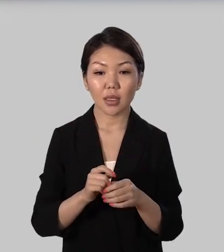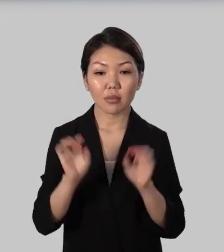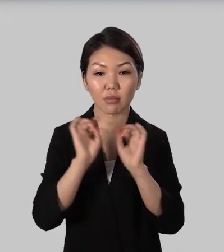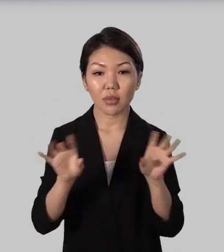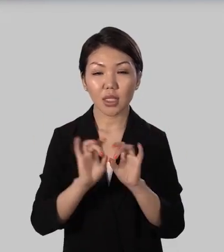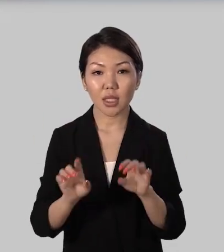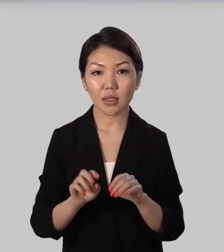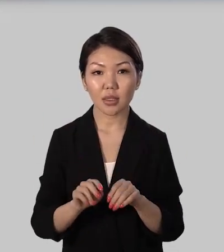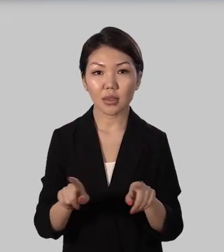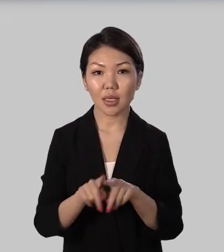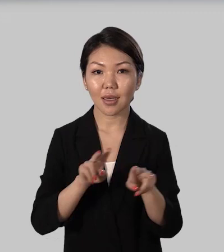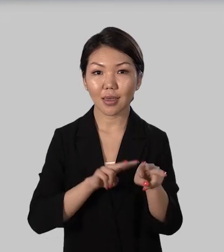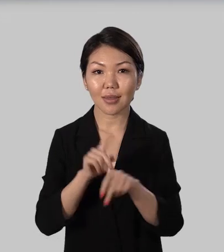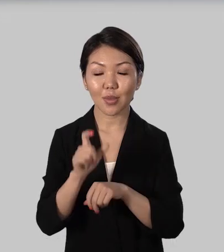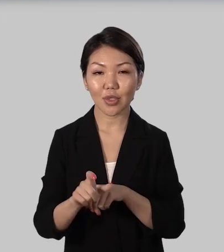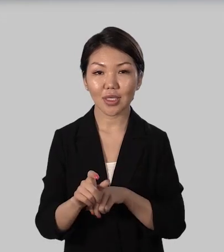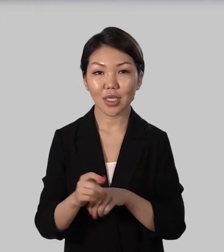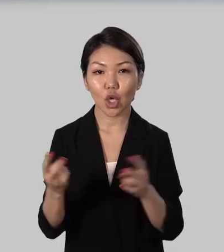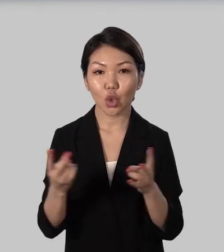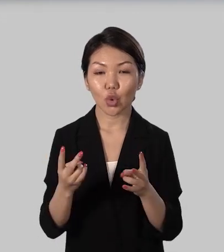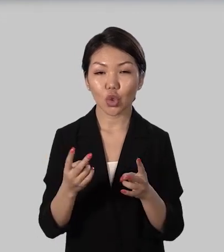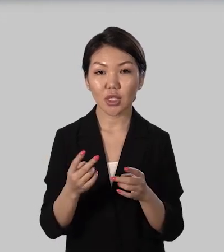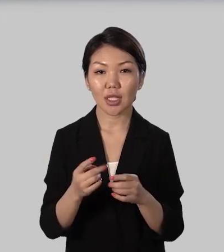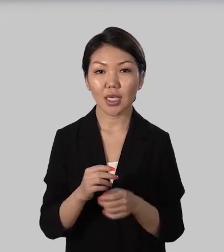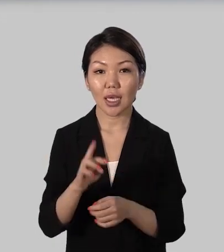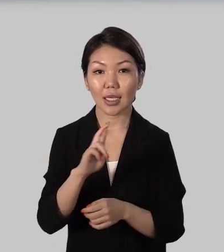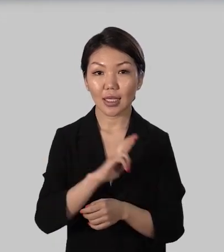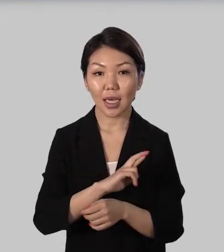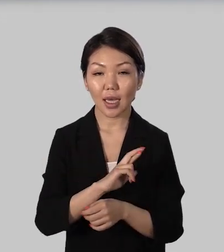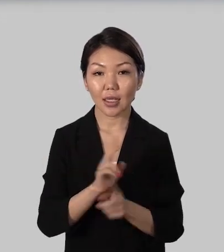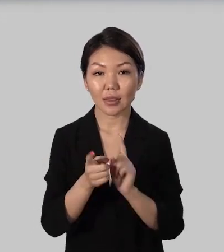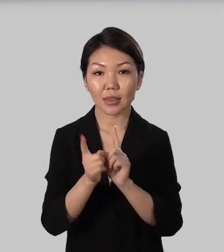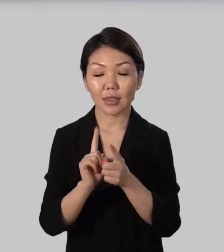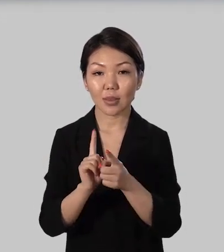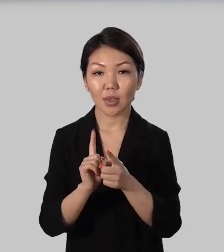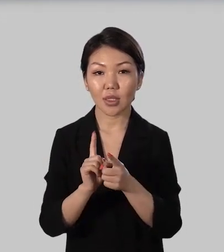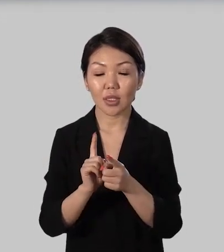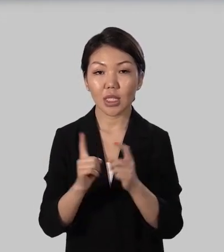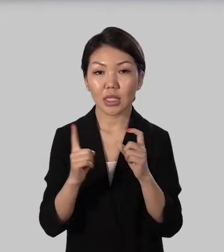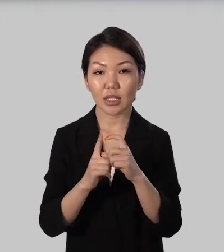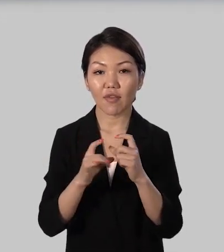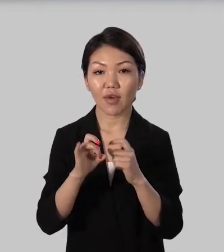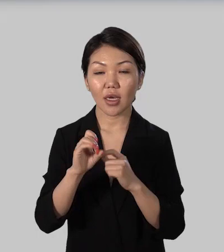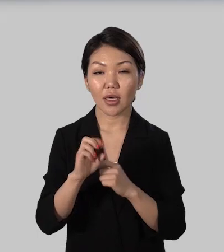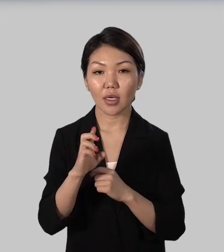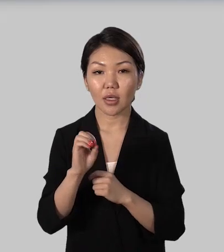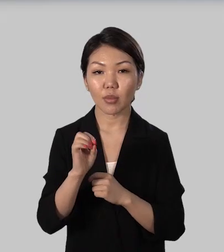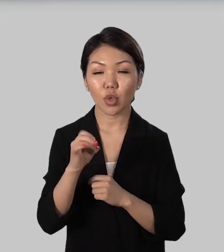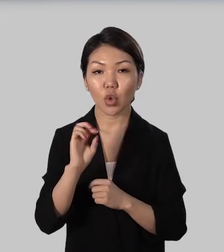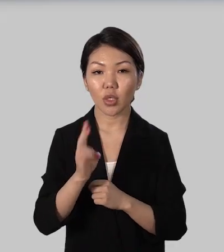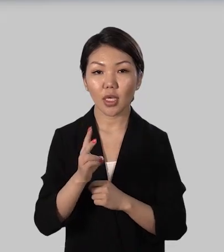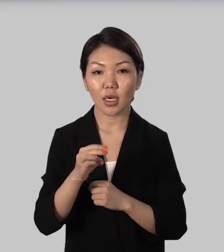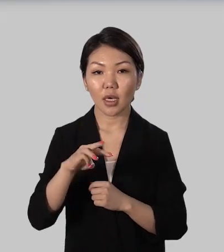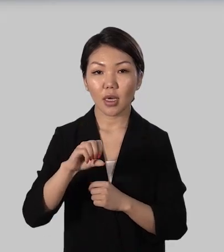необходимо местоимение я заменить словами ребенок герой мальчик мальчуган